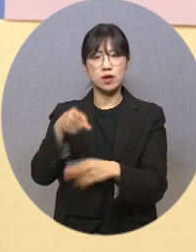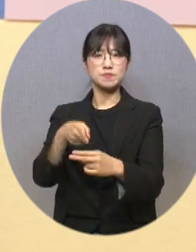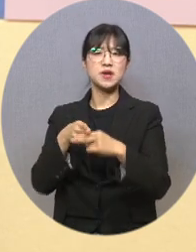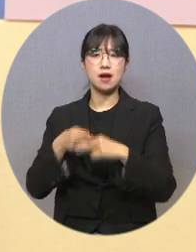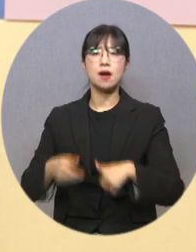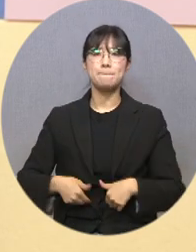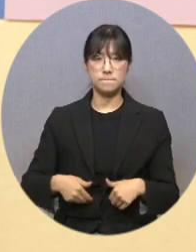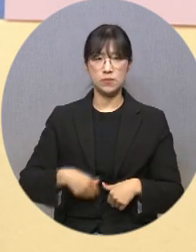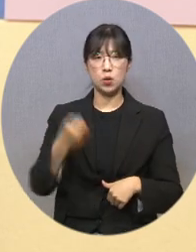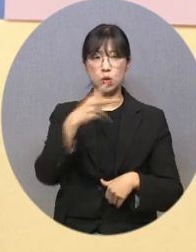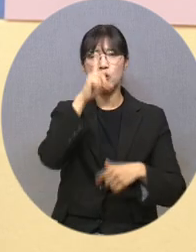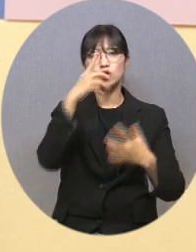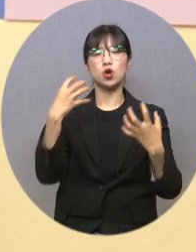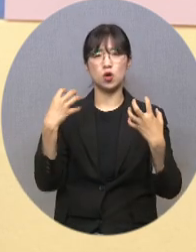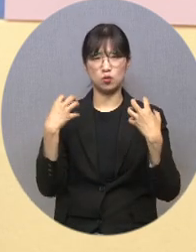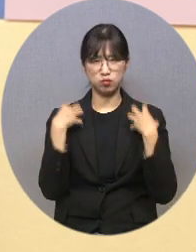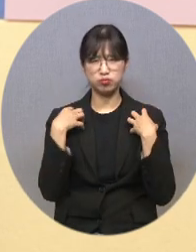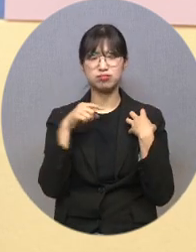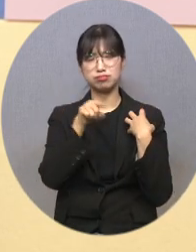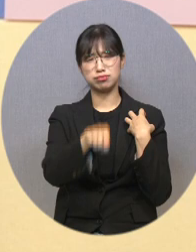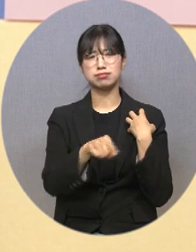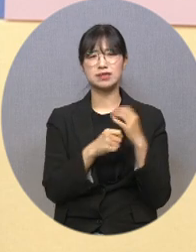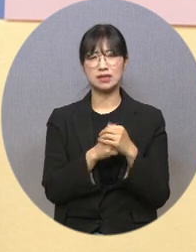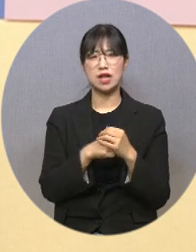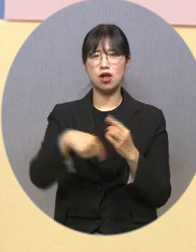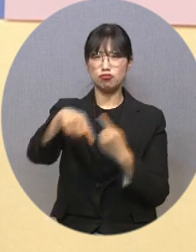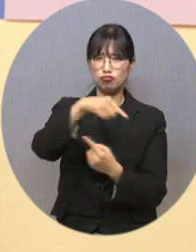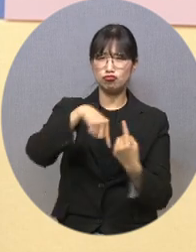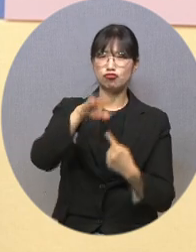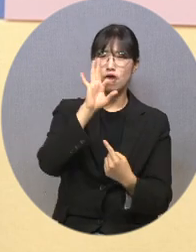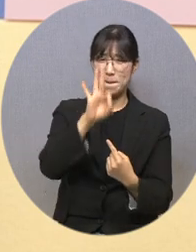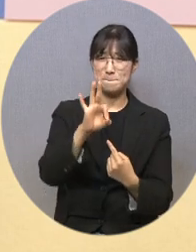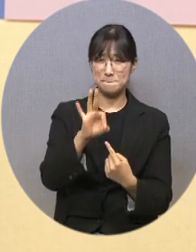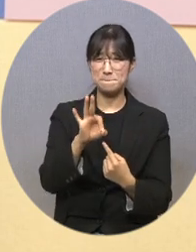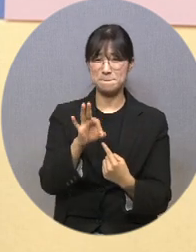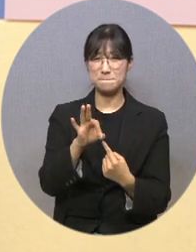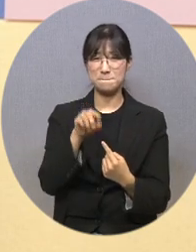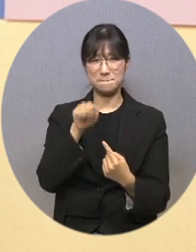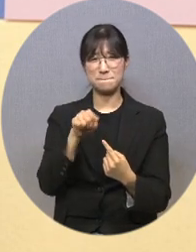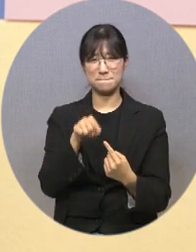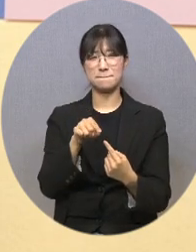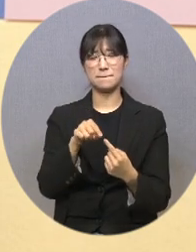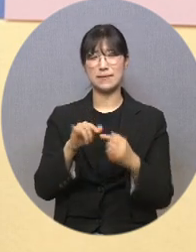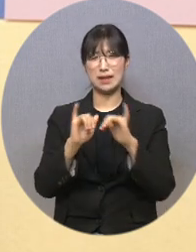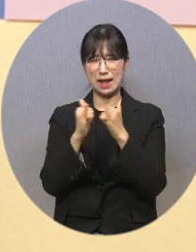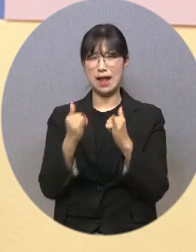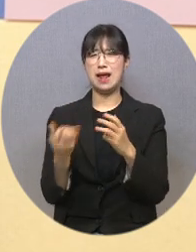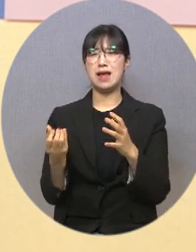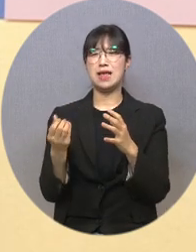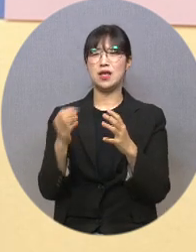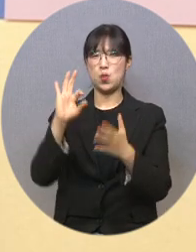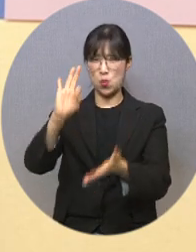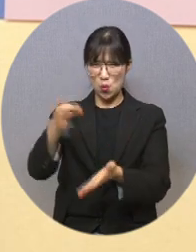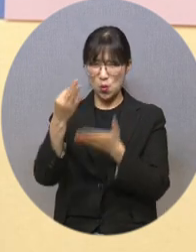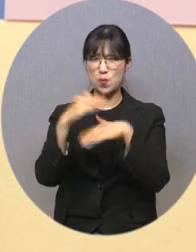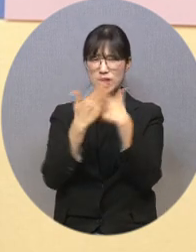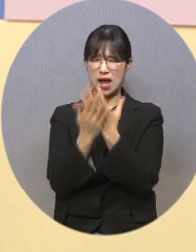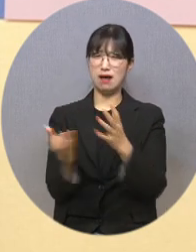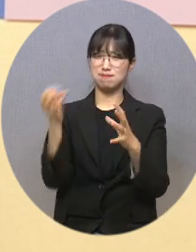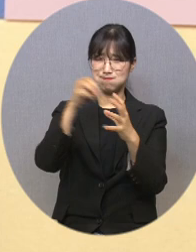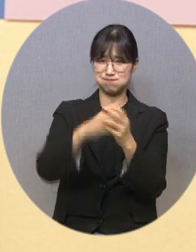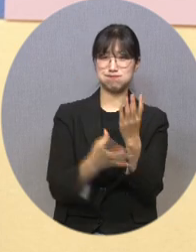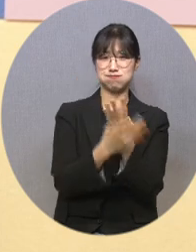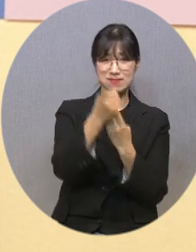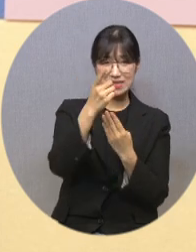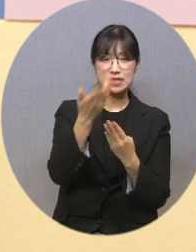정부 차원에서 이제 비분권 시설이라고 해가지고 운영비를 제가 운영비로 내려준다는 말씀을 드렸는데 네.